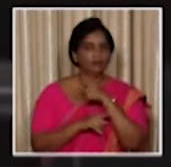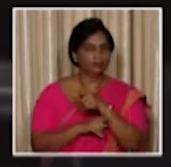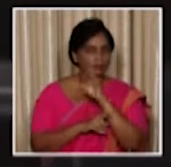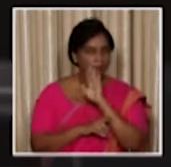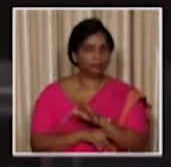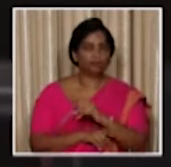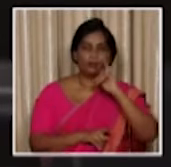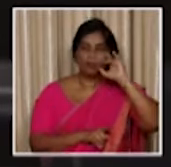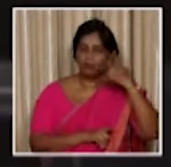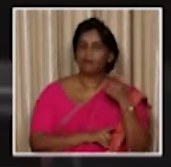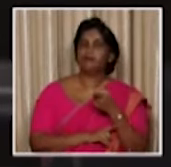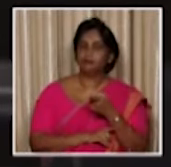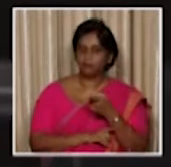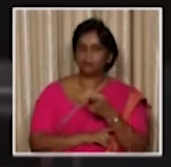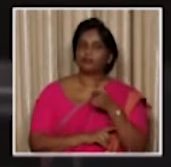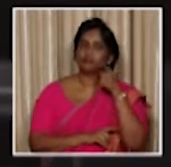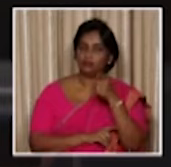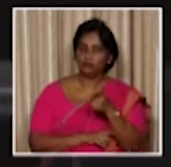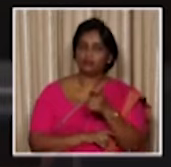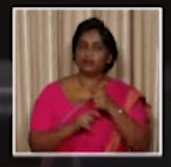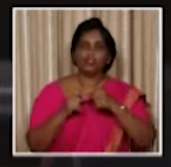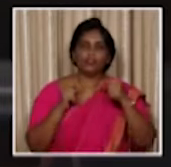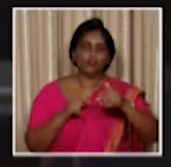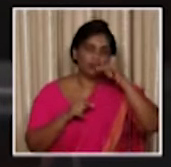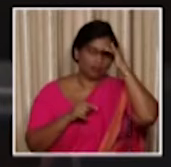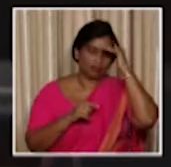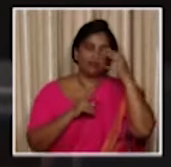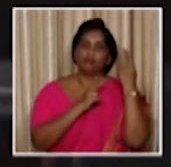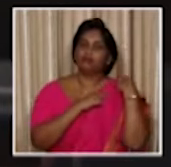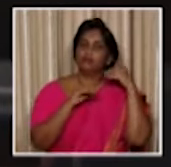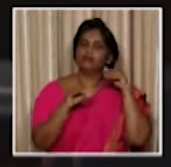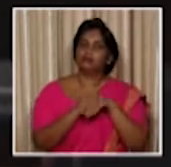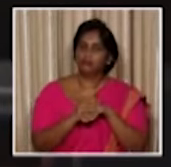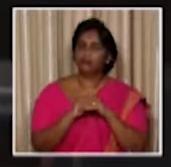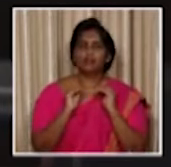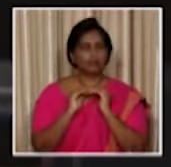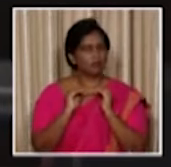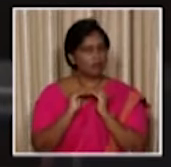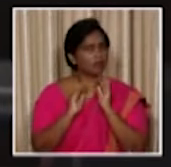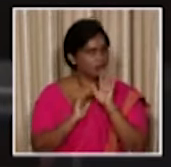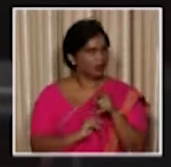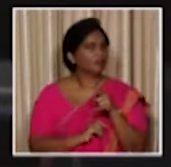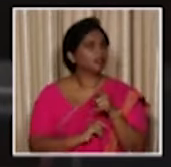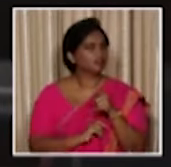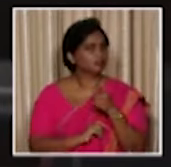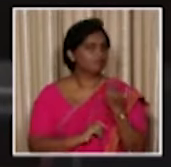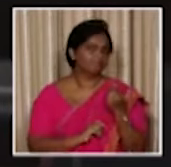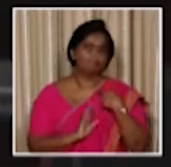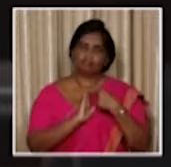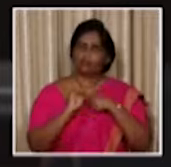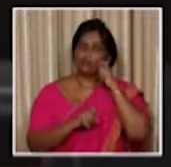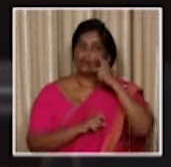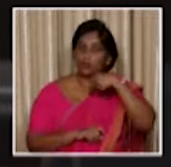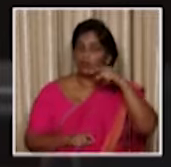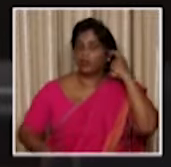එතුමාගේ නොදැනුවත්කම නිසා එතුමාට මේ විපක්ෂ නායක ධූරේ දරන්න සුදුසුකමක් තියෙනවද කියන එක මේ රටේ